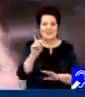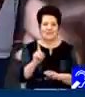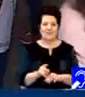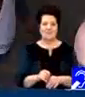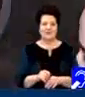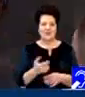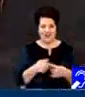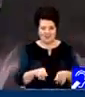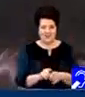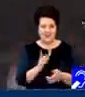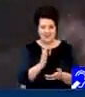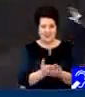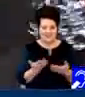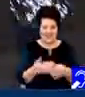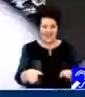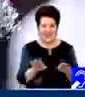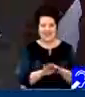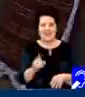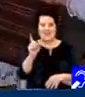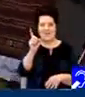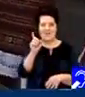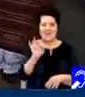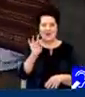Wine Run, așa și se încheie cu